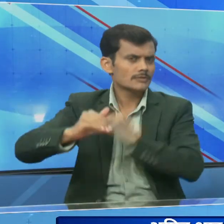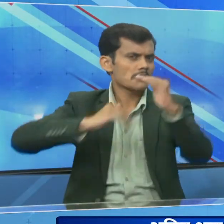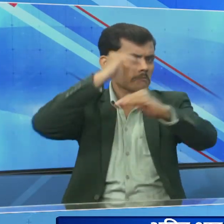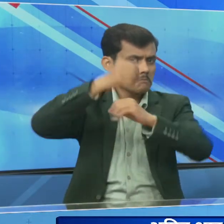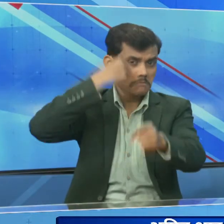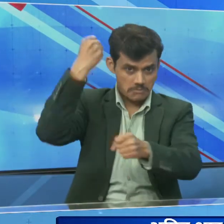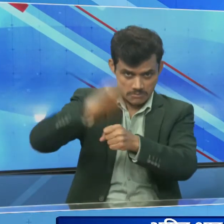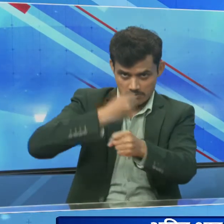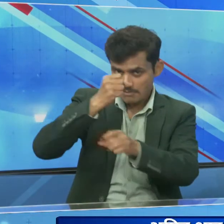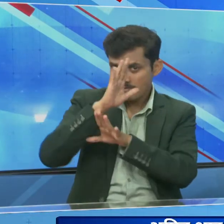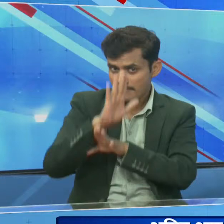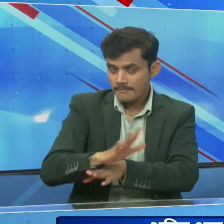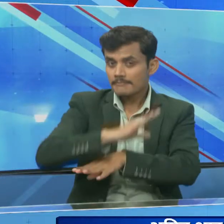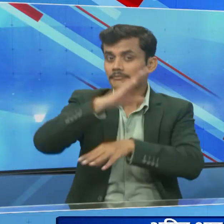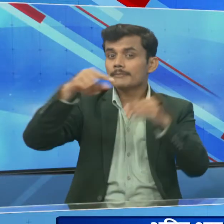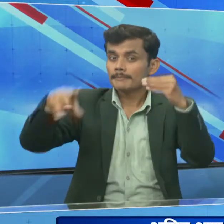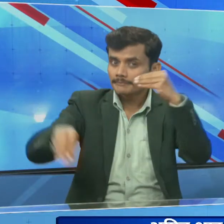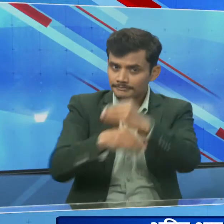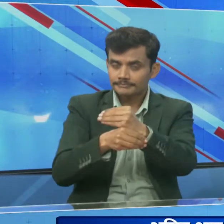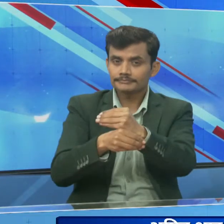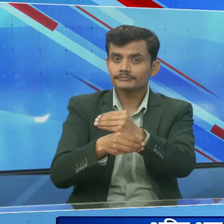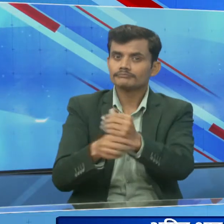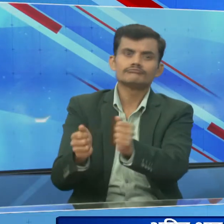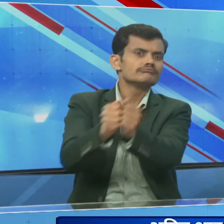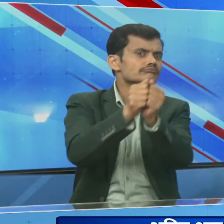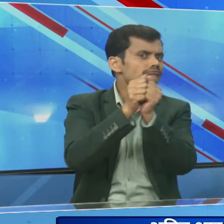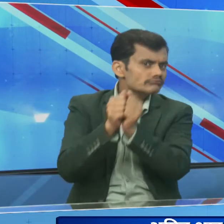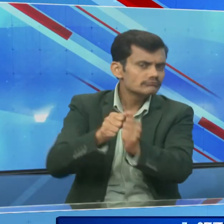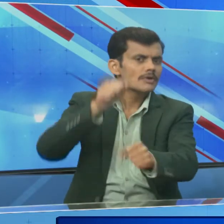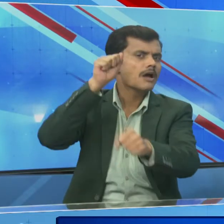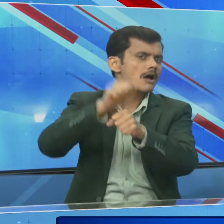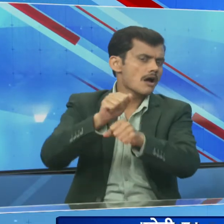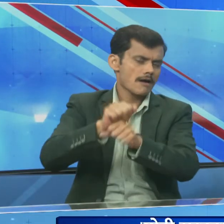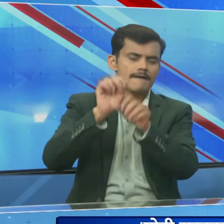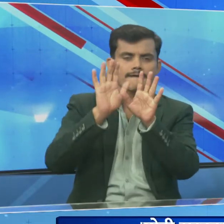काम चलाए हैं बल्कि उन्हें साथ में भी रखने का काम किया है।